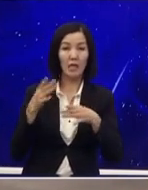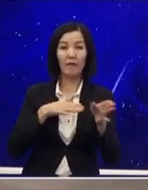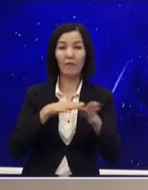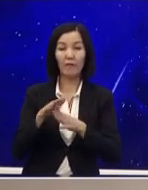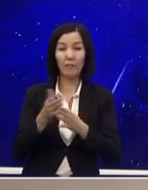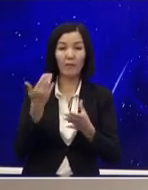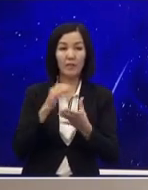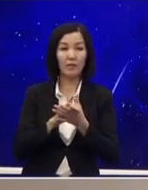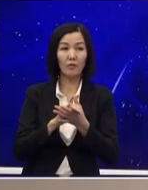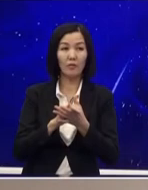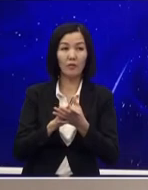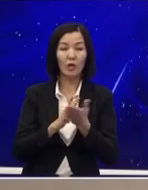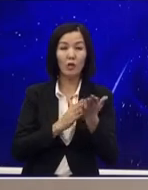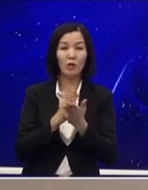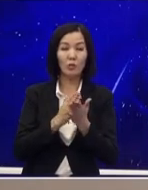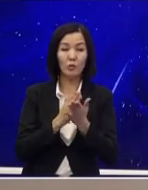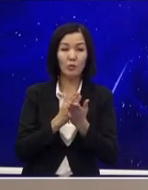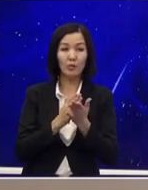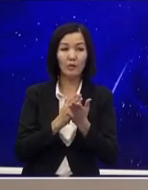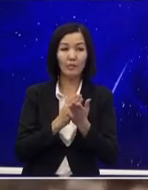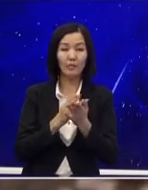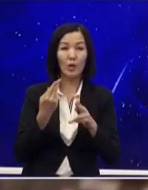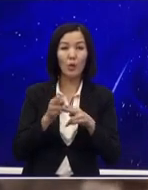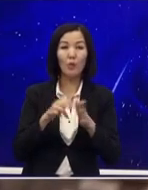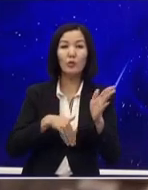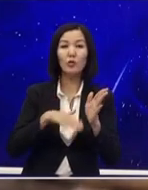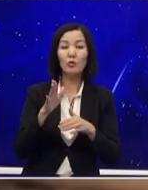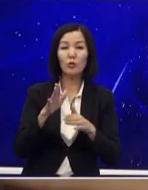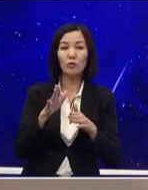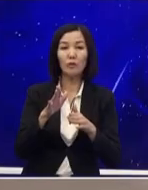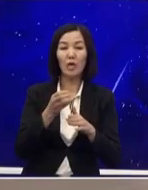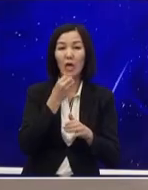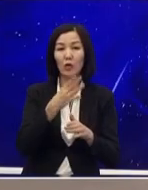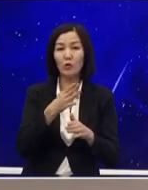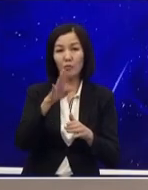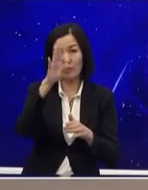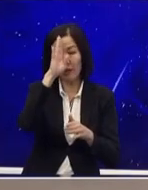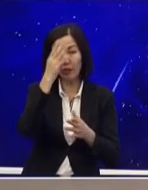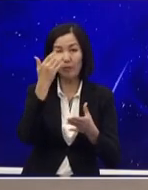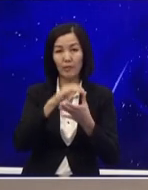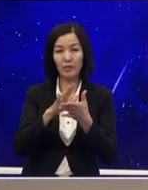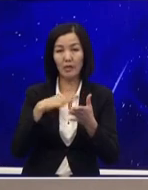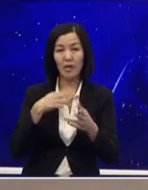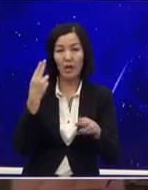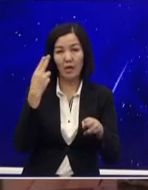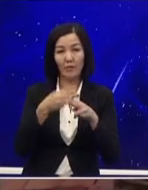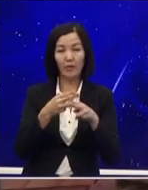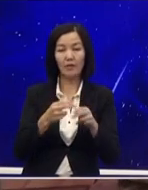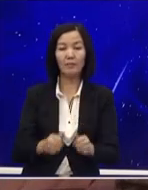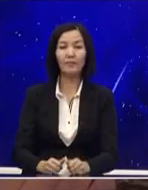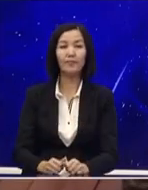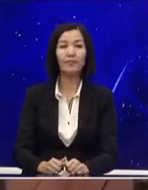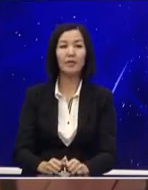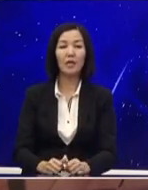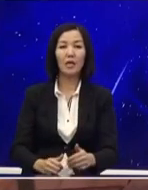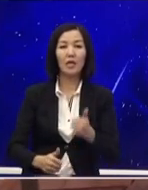Также познакомился во время сегодняшней службы с очень хорошими парнями, которые стали мне уже братью по оружию. За